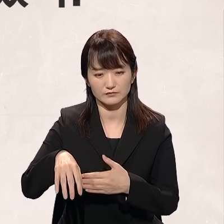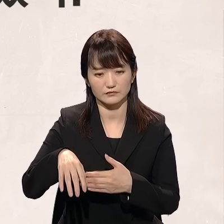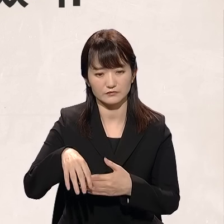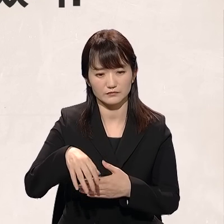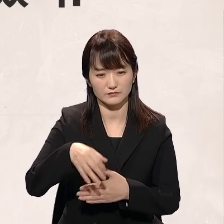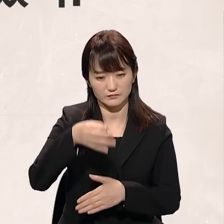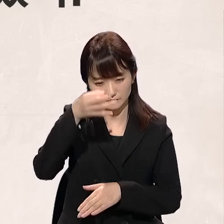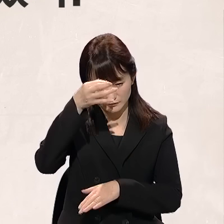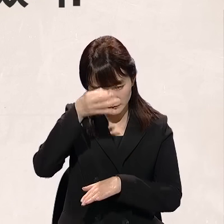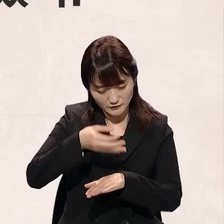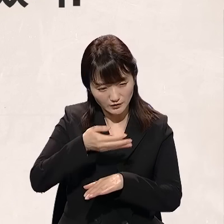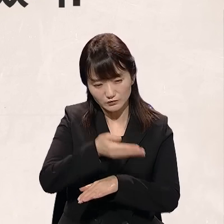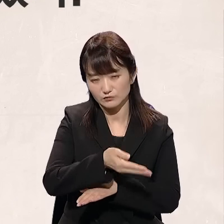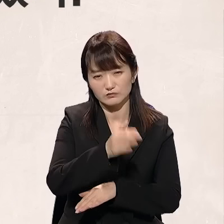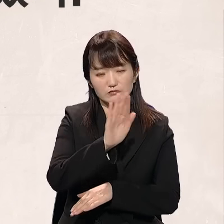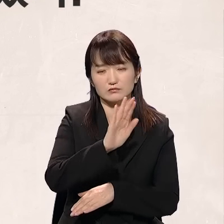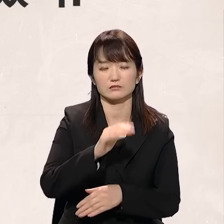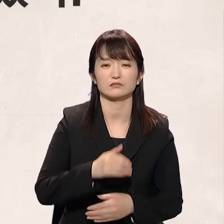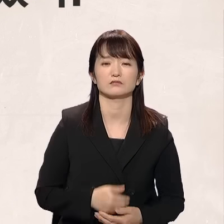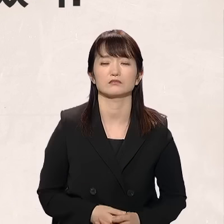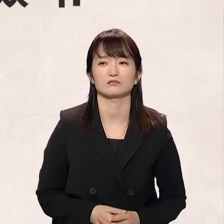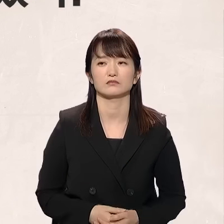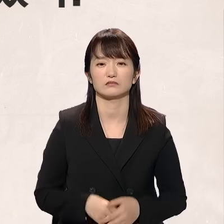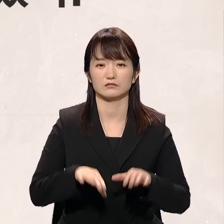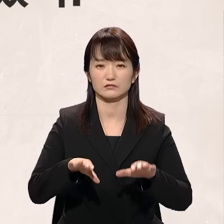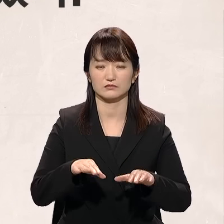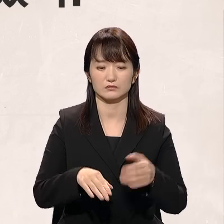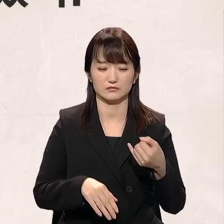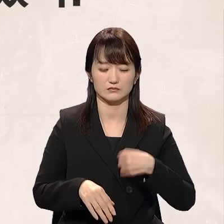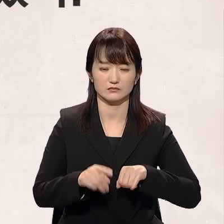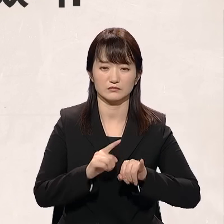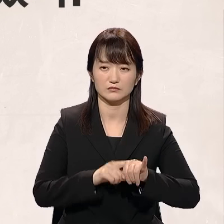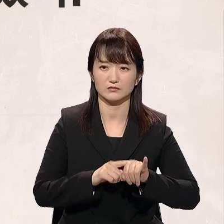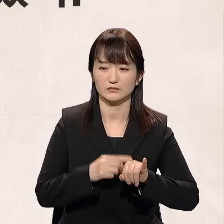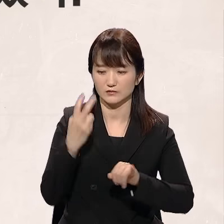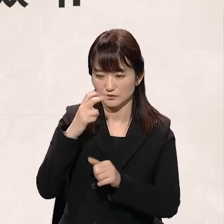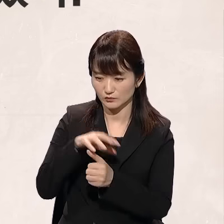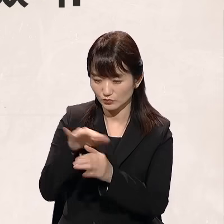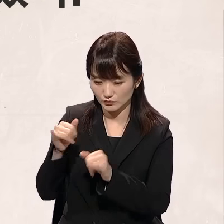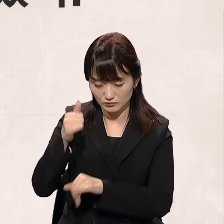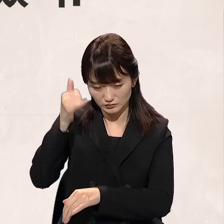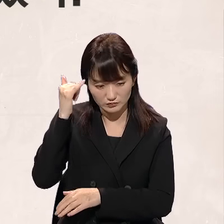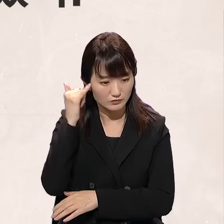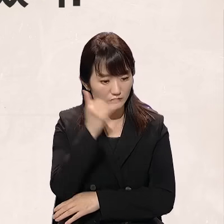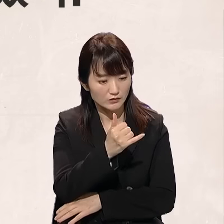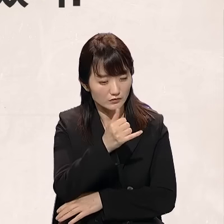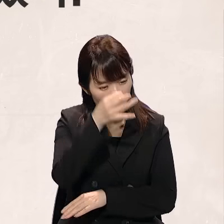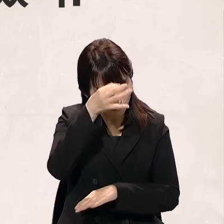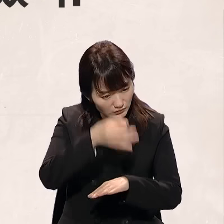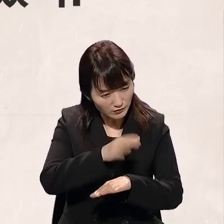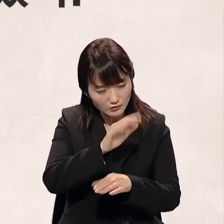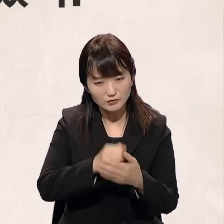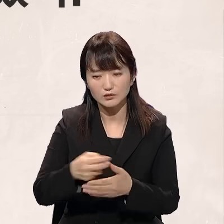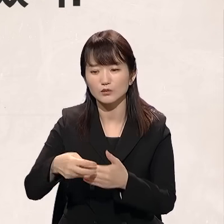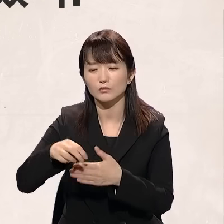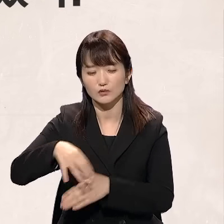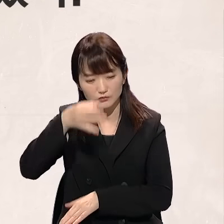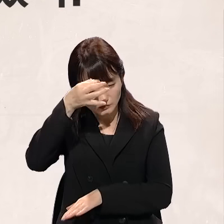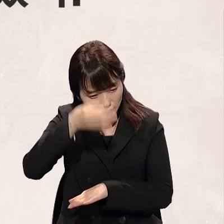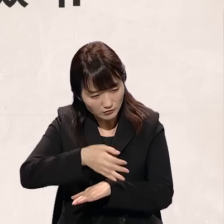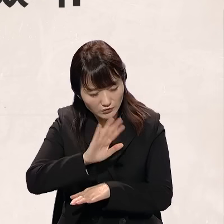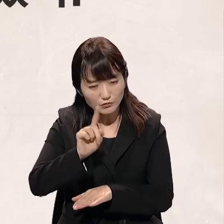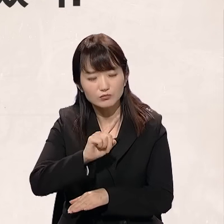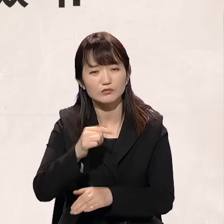하고 있다라고 전해지고 있거든요 그래서 오늘이 제보자께서이 보호사 사과를 안 했고 병원도 안했고 아무런 데서도